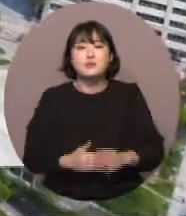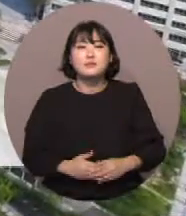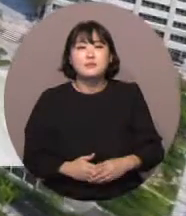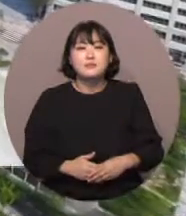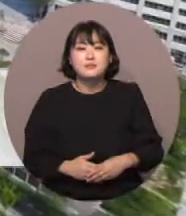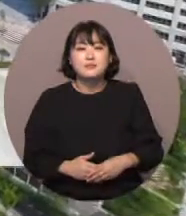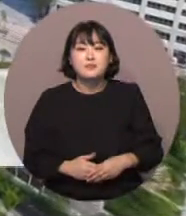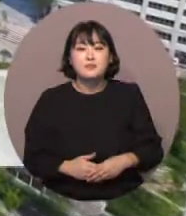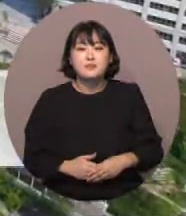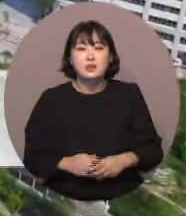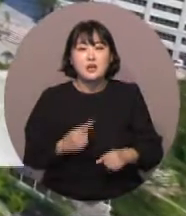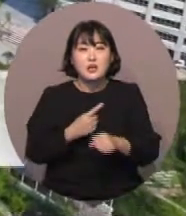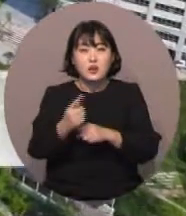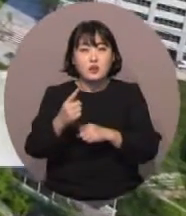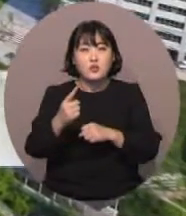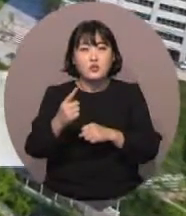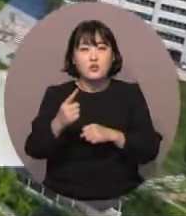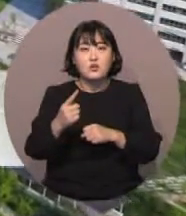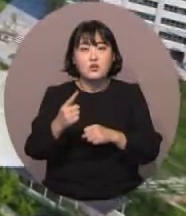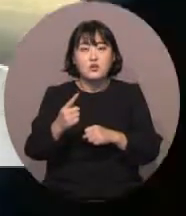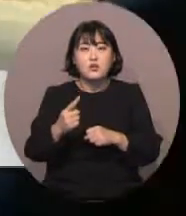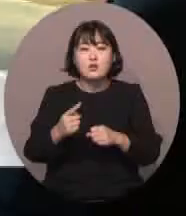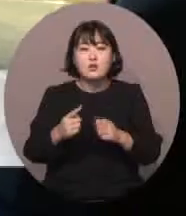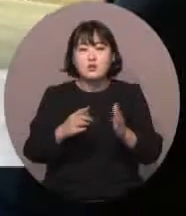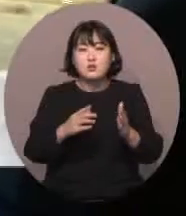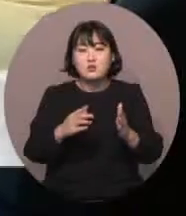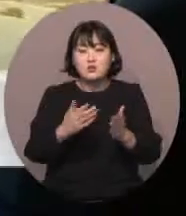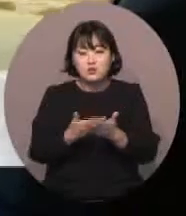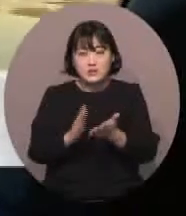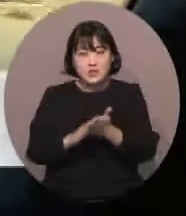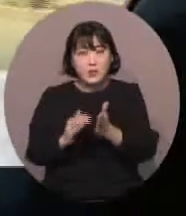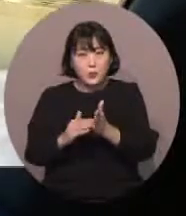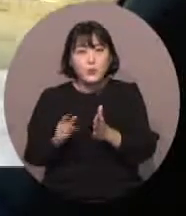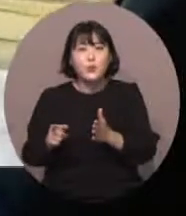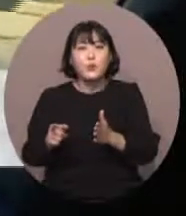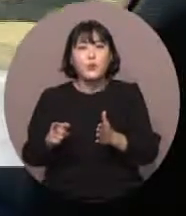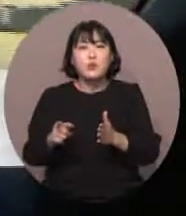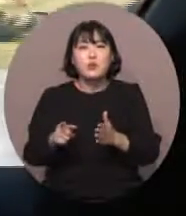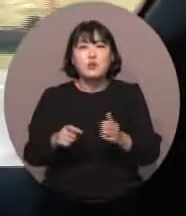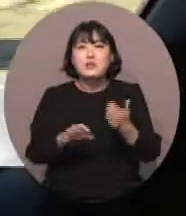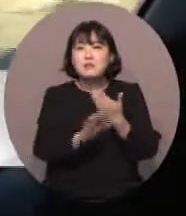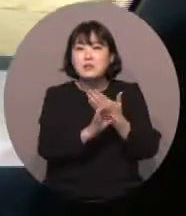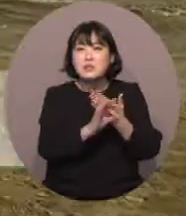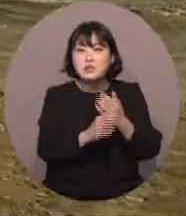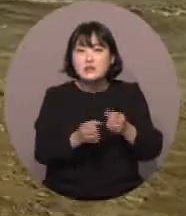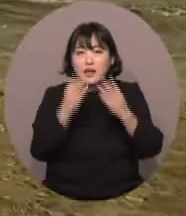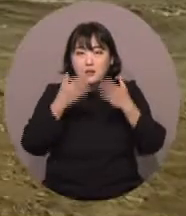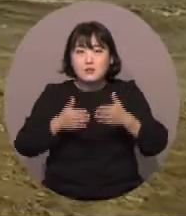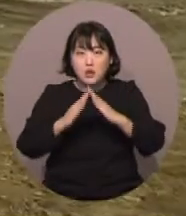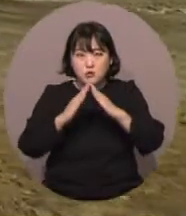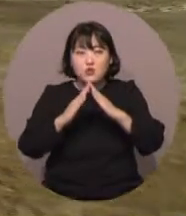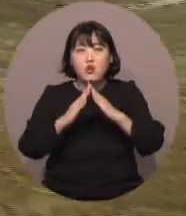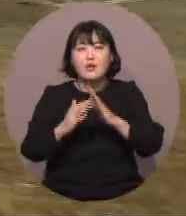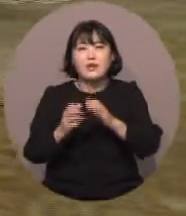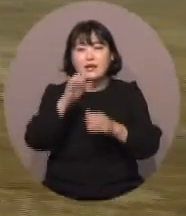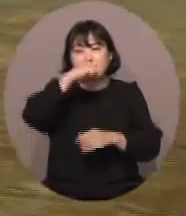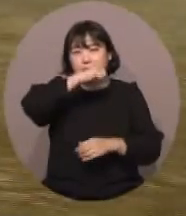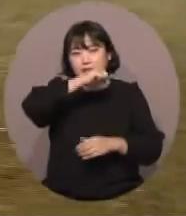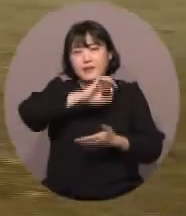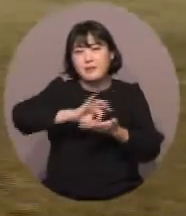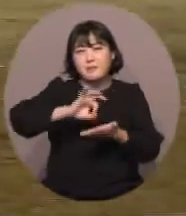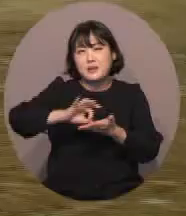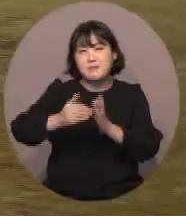밝혔습니다시는 내년 1분기 이내로 정비를 마치는 한편 임의적인 위원회 신설로 인한 예산 낭비를 막기 위해